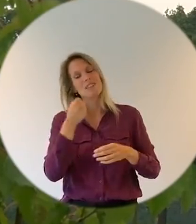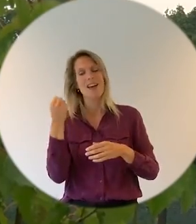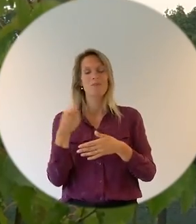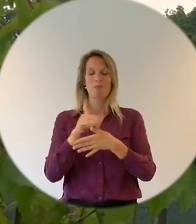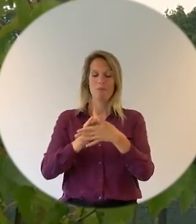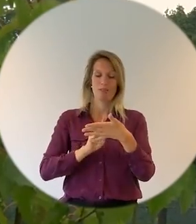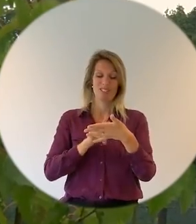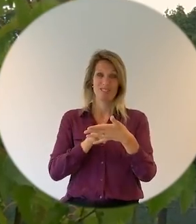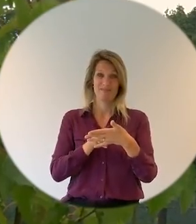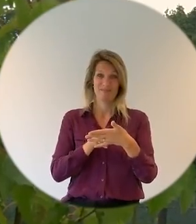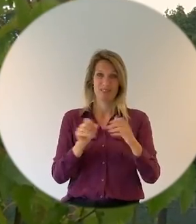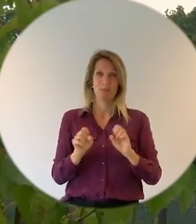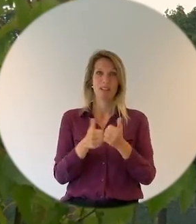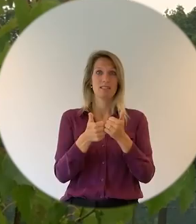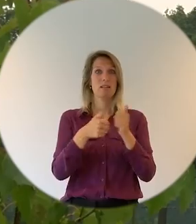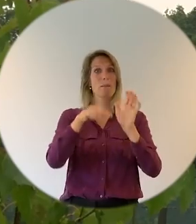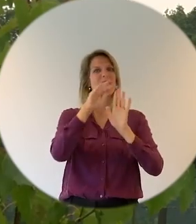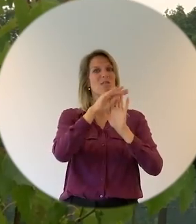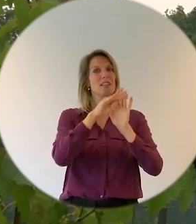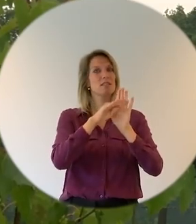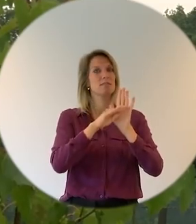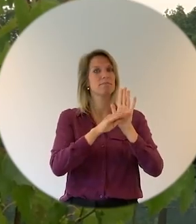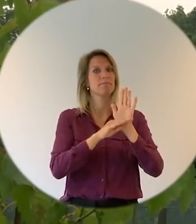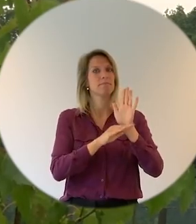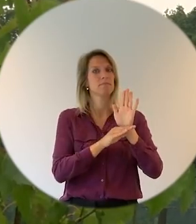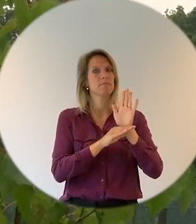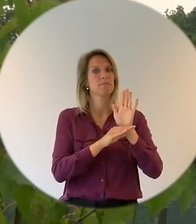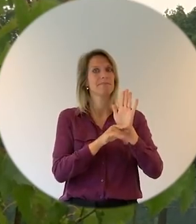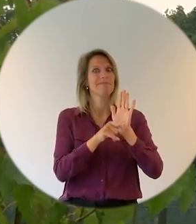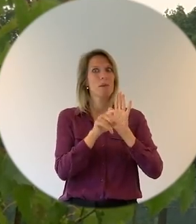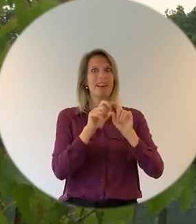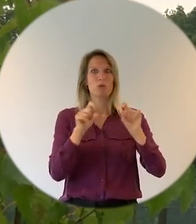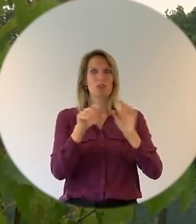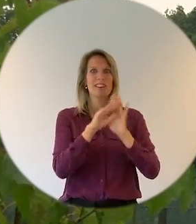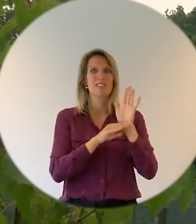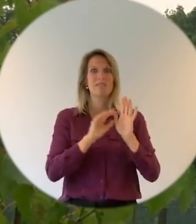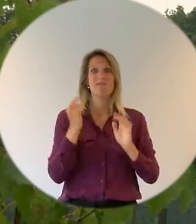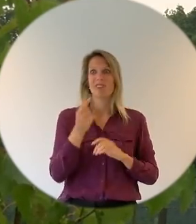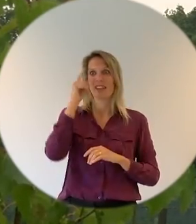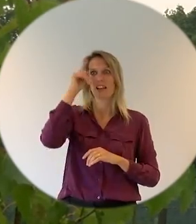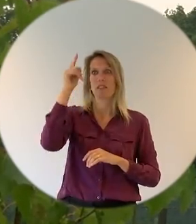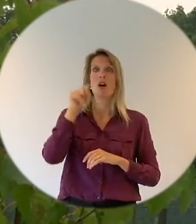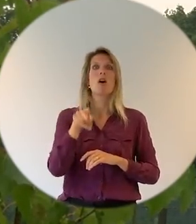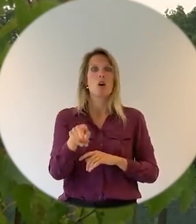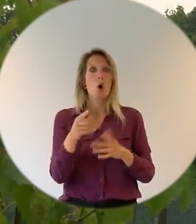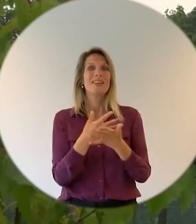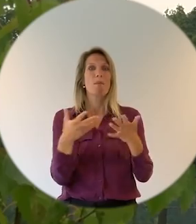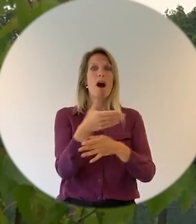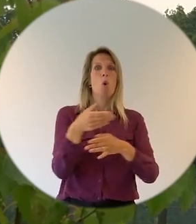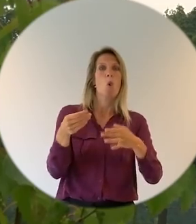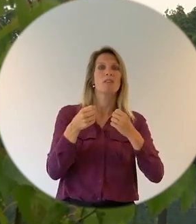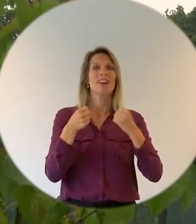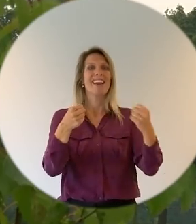Paulus met de wet. Nu denken wij natuurlijk bij het woord wet meteen aan je mag maar 100 rijden